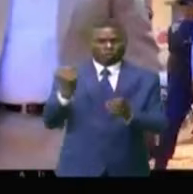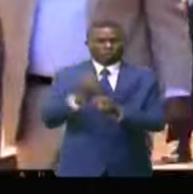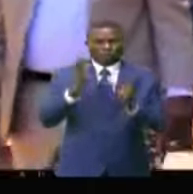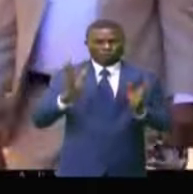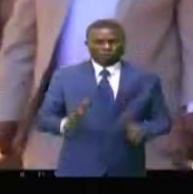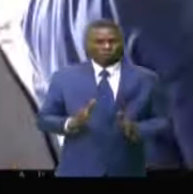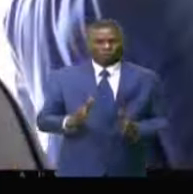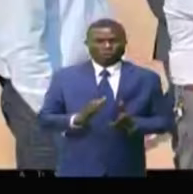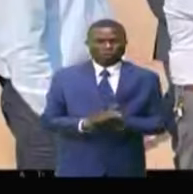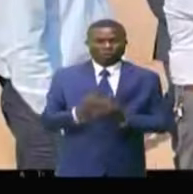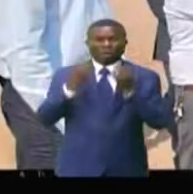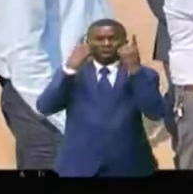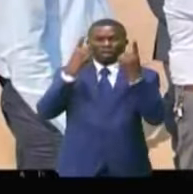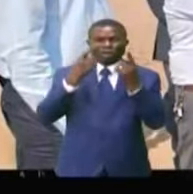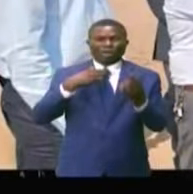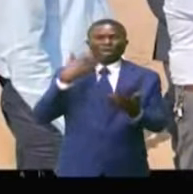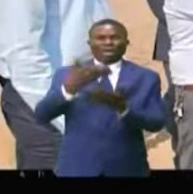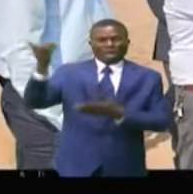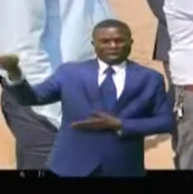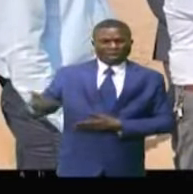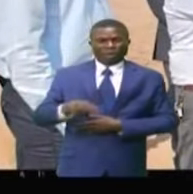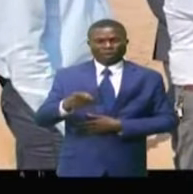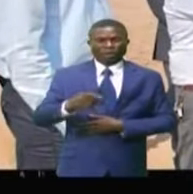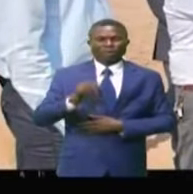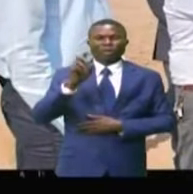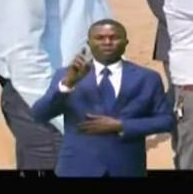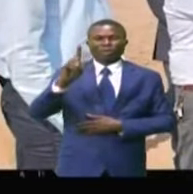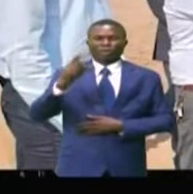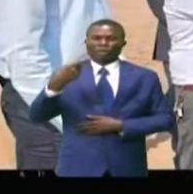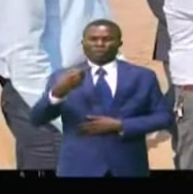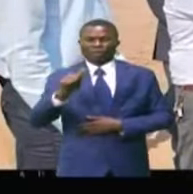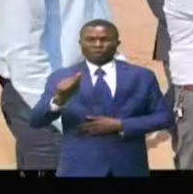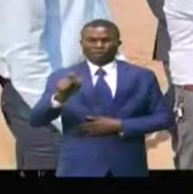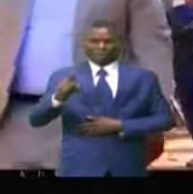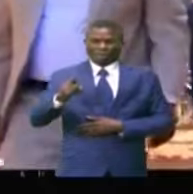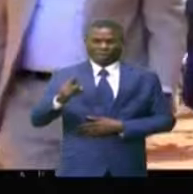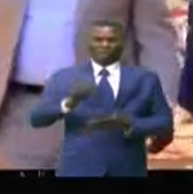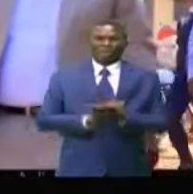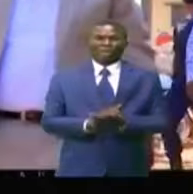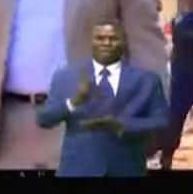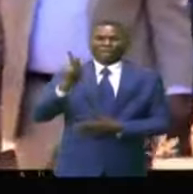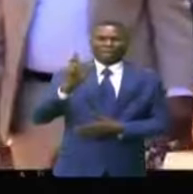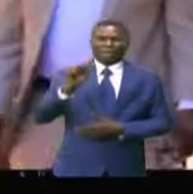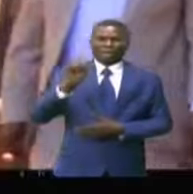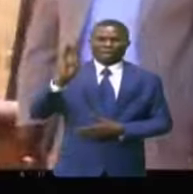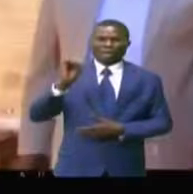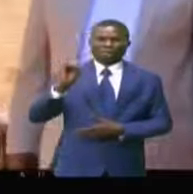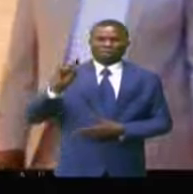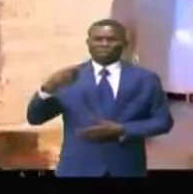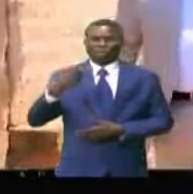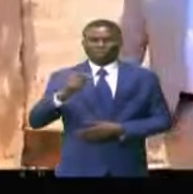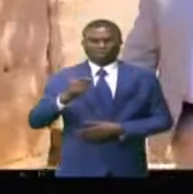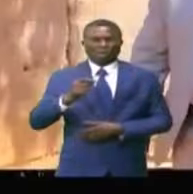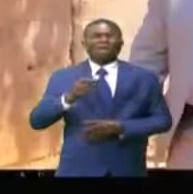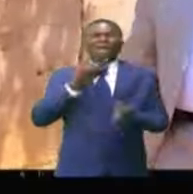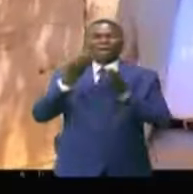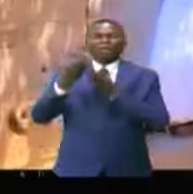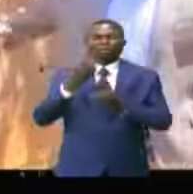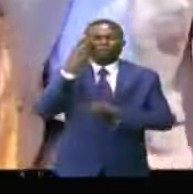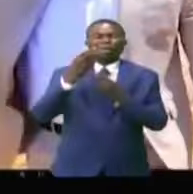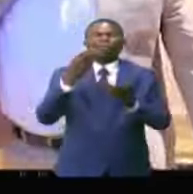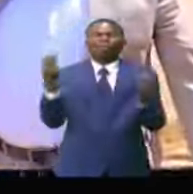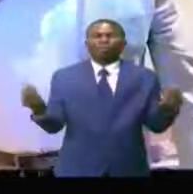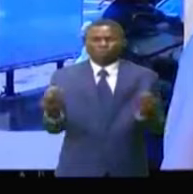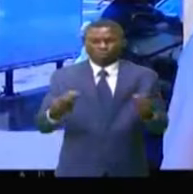Très surpris de l'accueil lui réservé, le DG Clément Désiré Kabongo Moba circonscrit les cadres de sa visite dans la ville